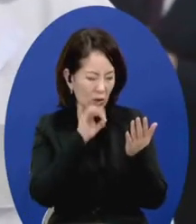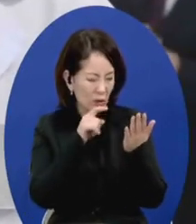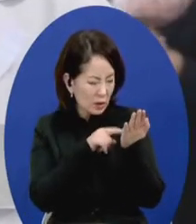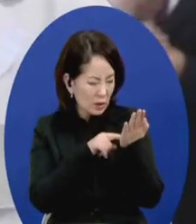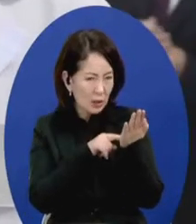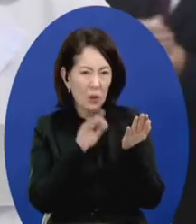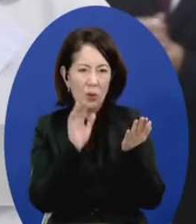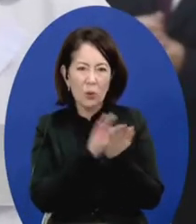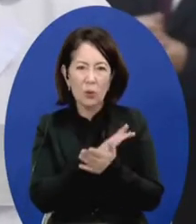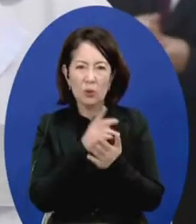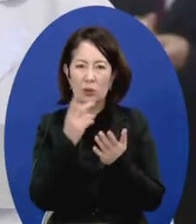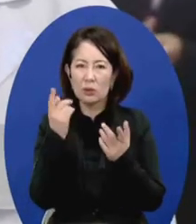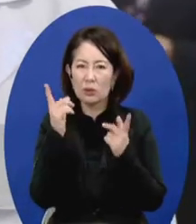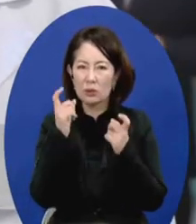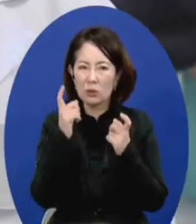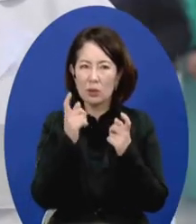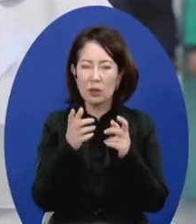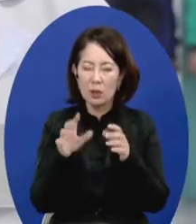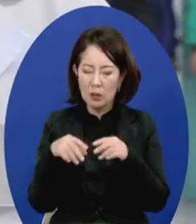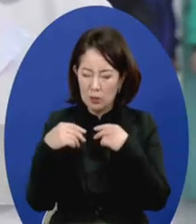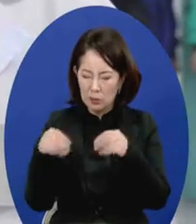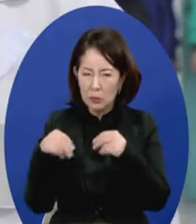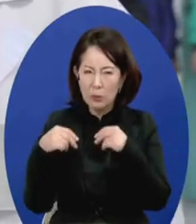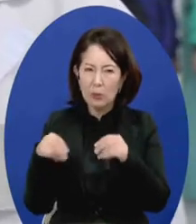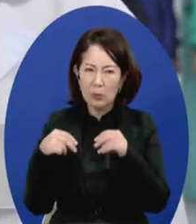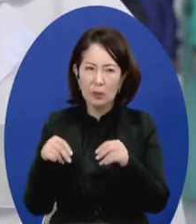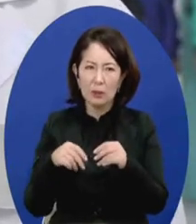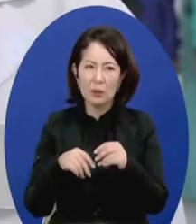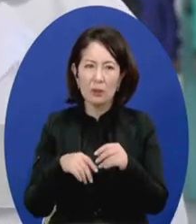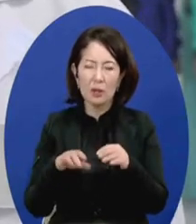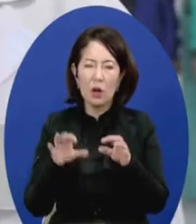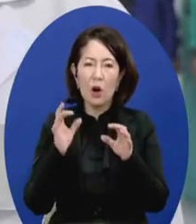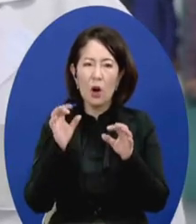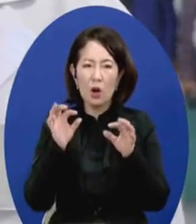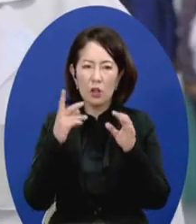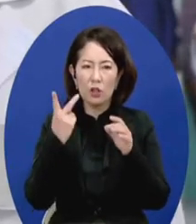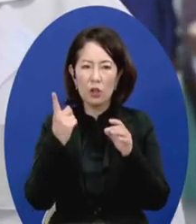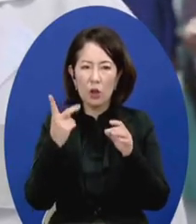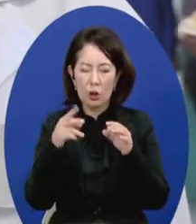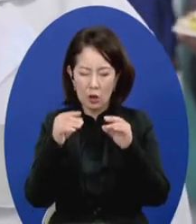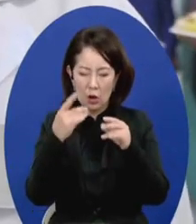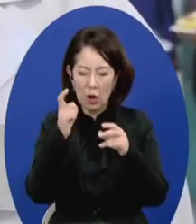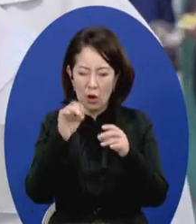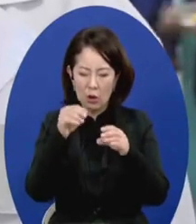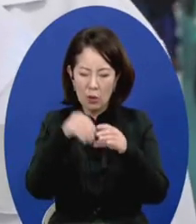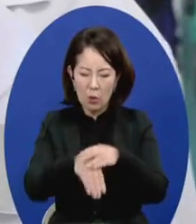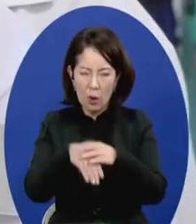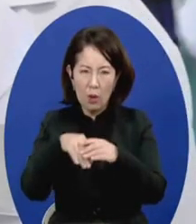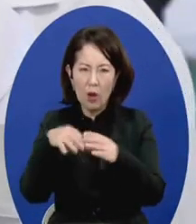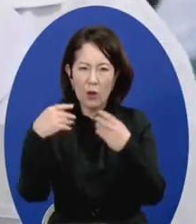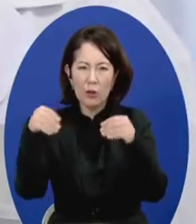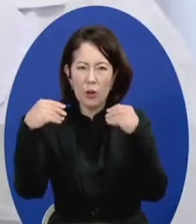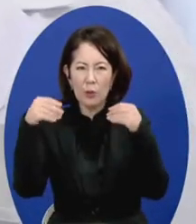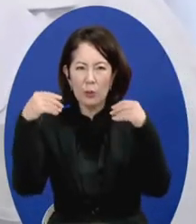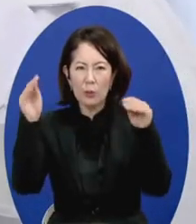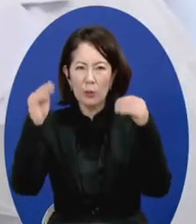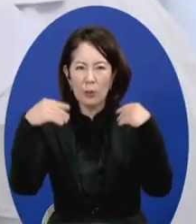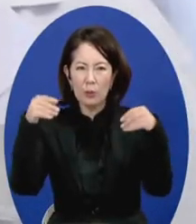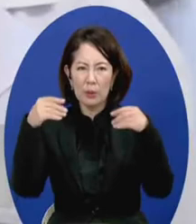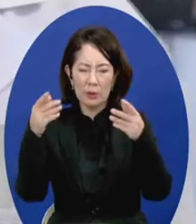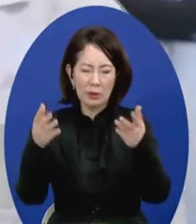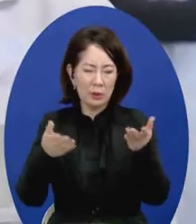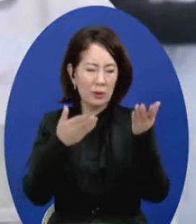тулд хурдан зург гаргаж өгөх юм. Тэн гот нөгөө зурга гаргаж яа хорноос 1-2 дугаар хорнд байгаа. Тэрнээс нойтон гаргаж ингээд